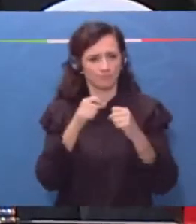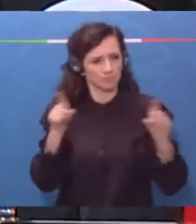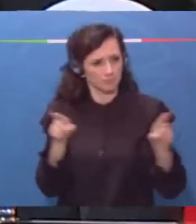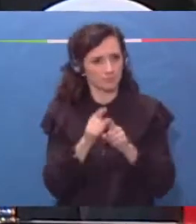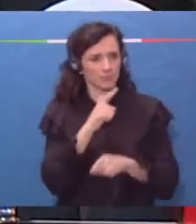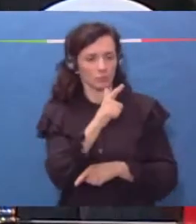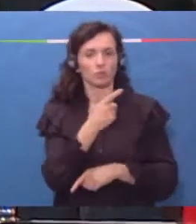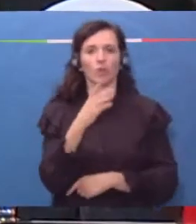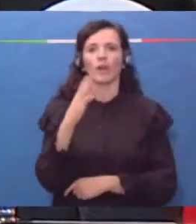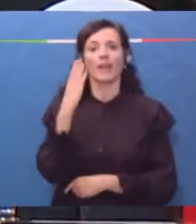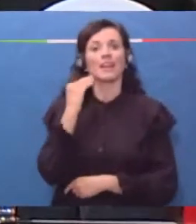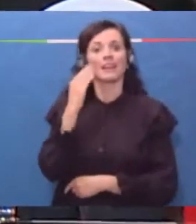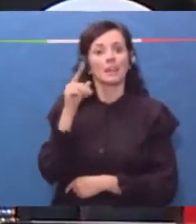come lei ha ricordato, Presidente.